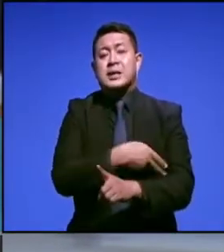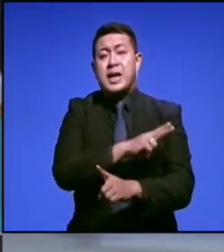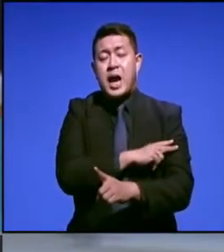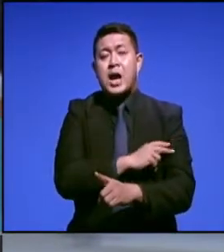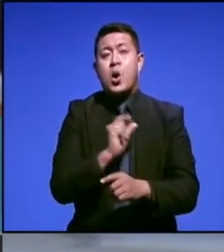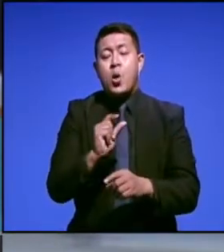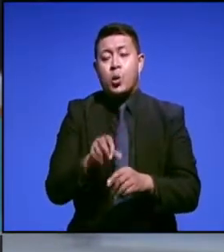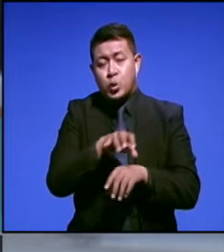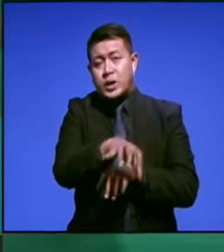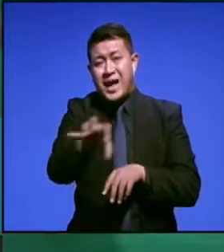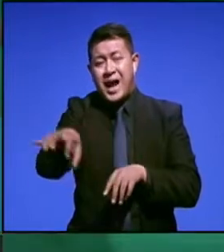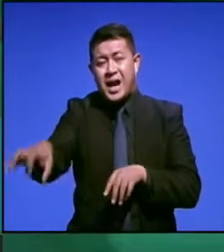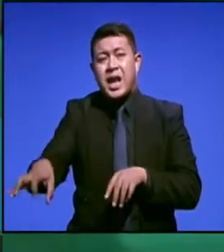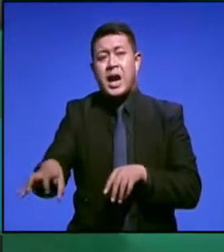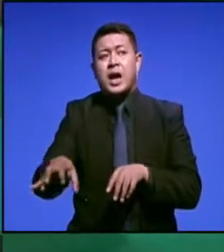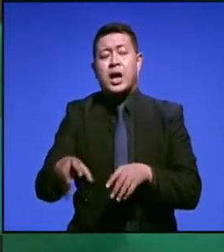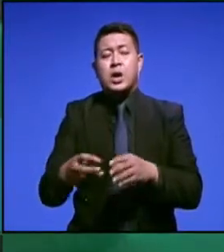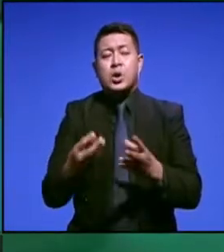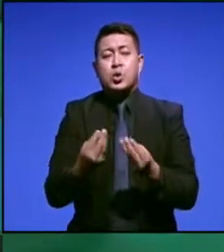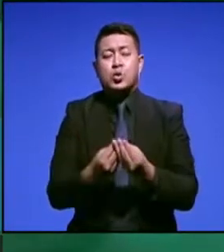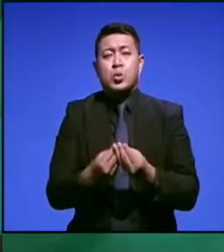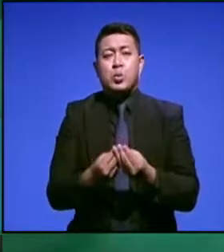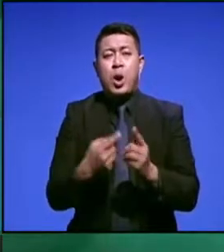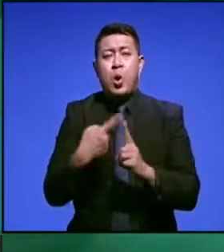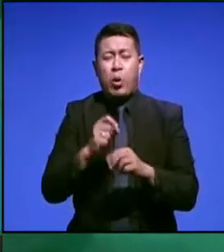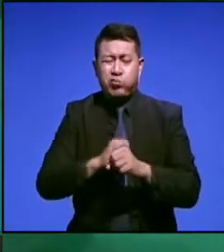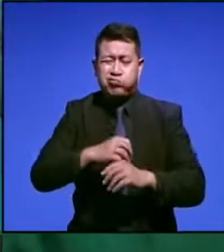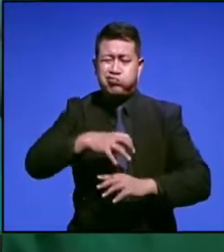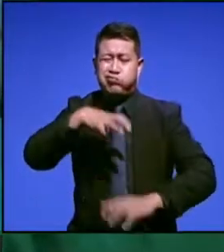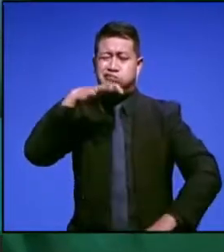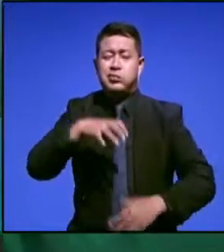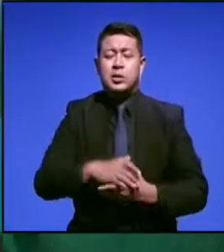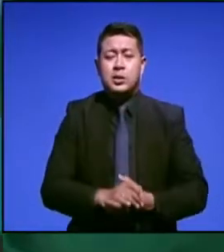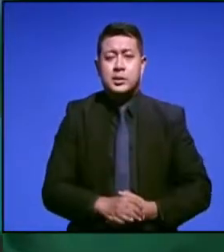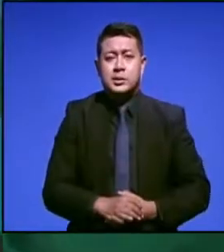untuk dikerahkan ke daerah yang masif angka pertumbuhan kasus positifnya.